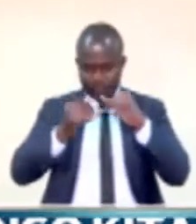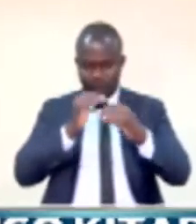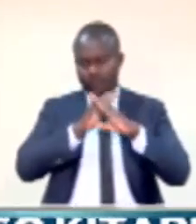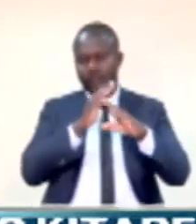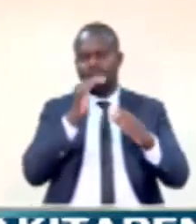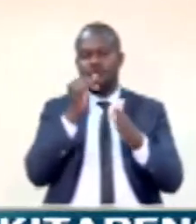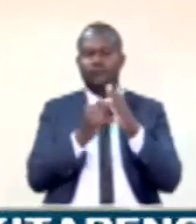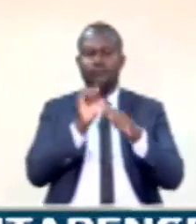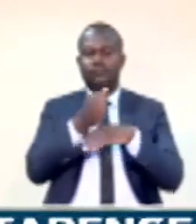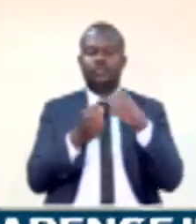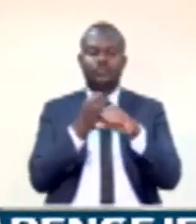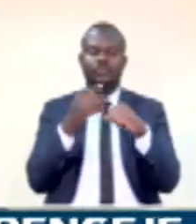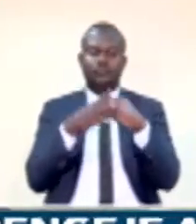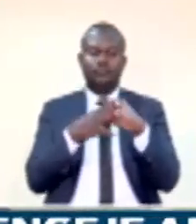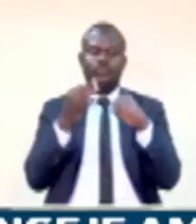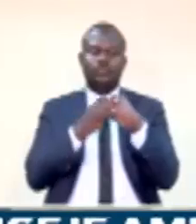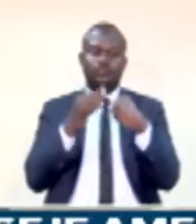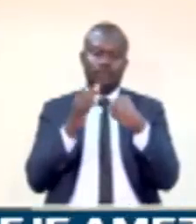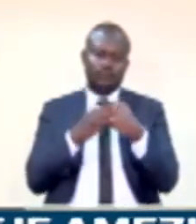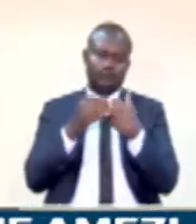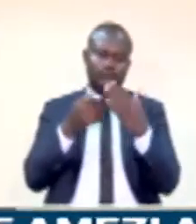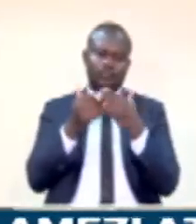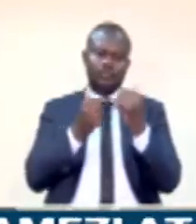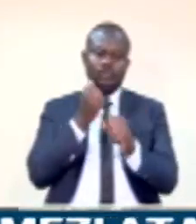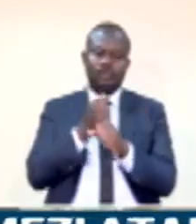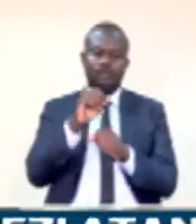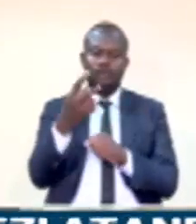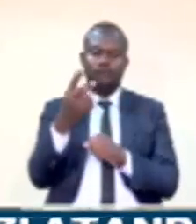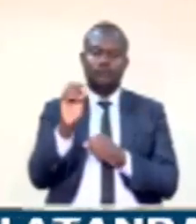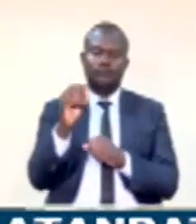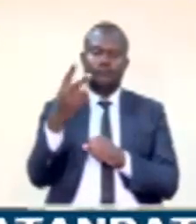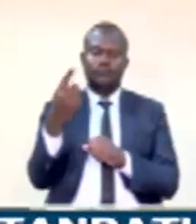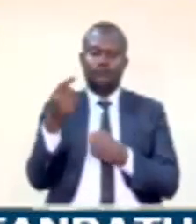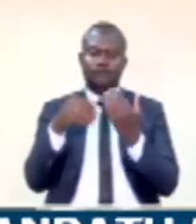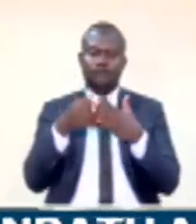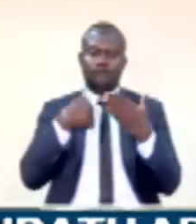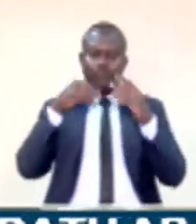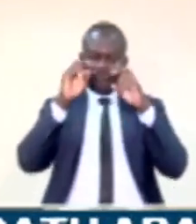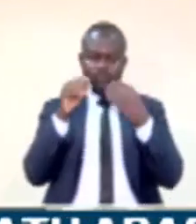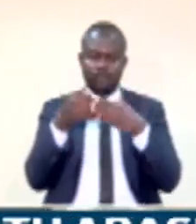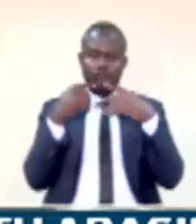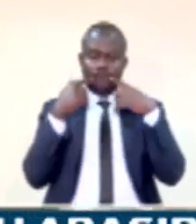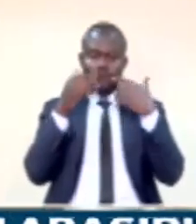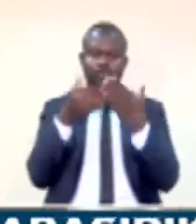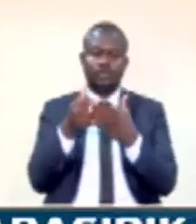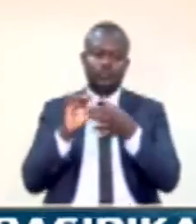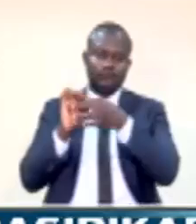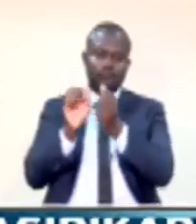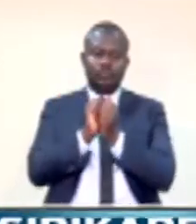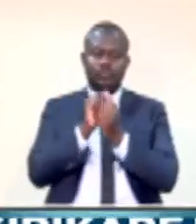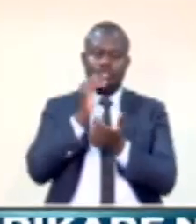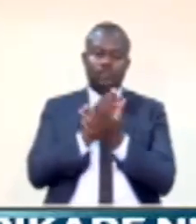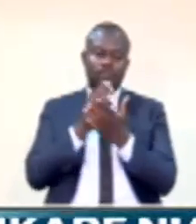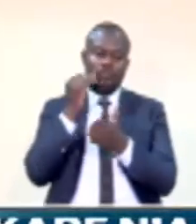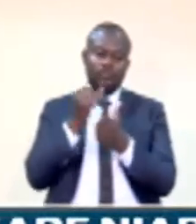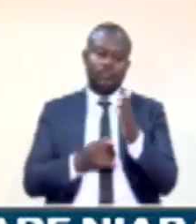mu mwaka w'igihumbi kimwe 1988 uyu mwaka w'ibihumbi 2021 ukaba ufite insanganyamatsiko igira iti dufatanye turandure